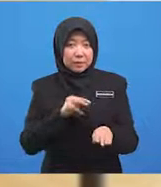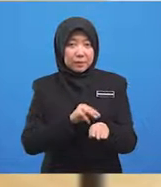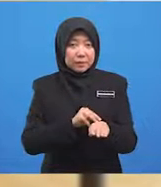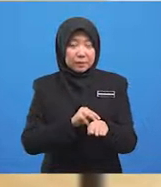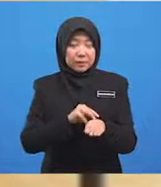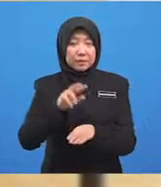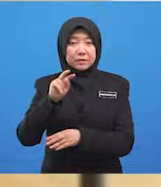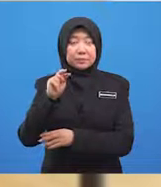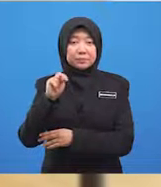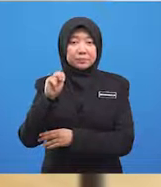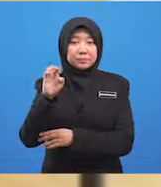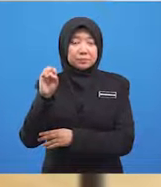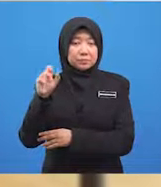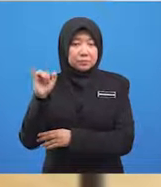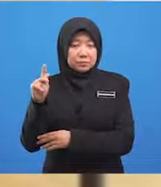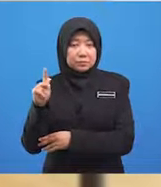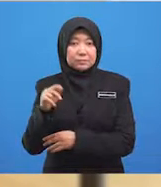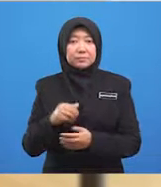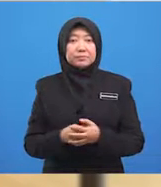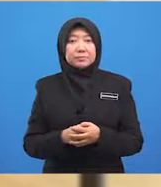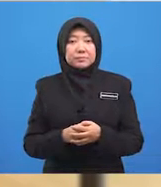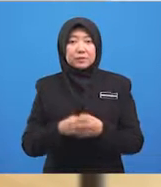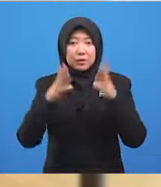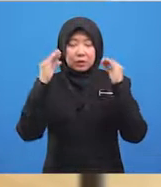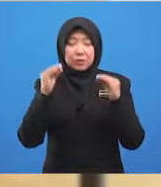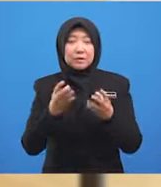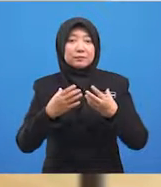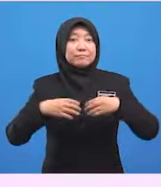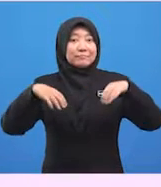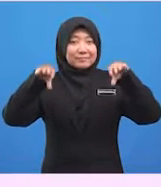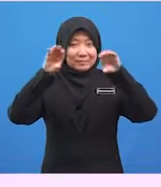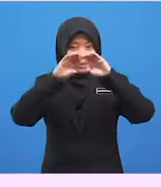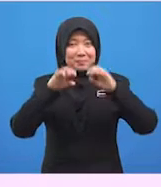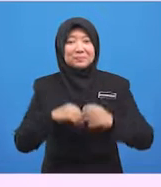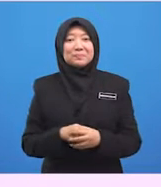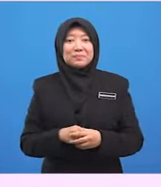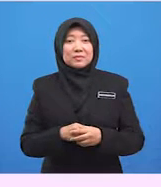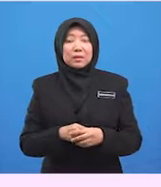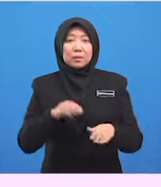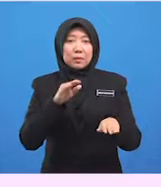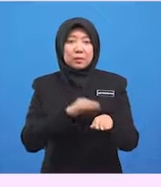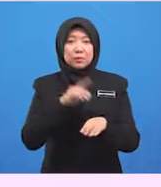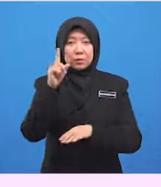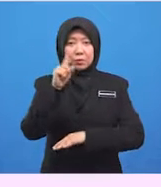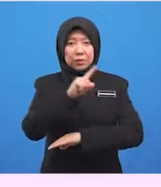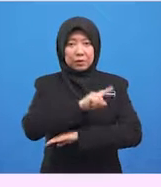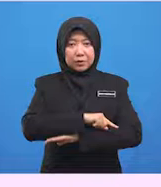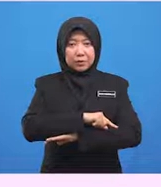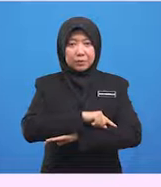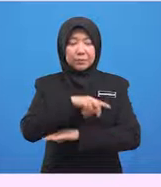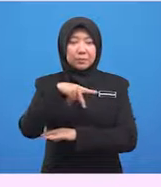dimensi populer chegou enggak gunakan kaidah bercerita Pada suatu hari